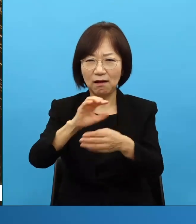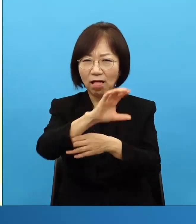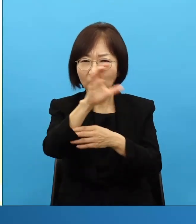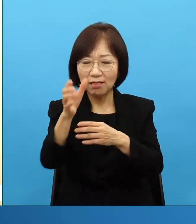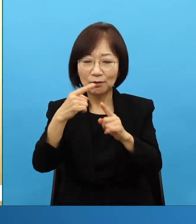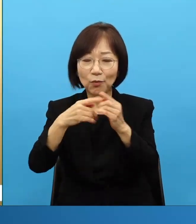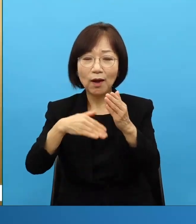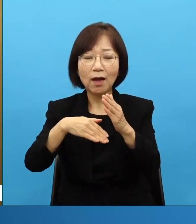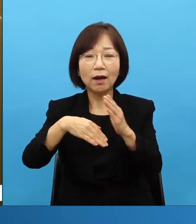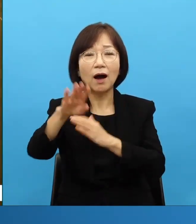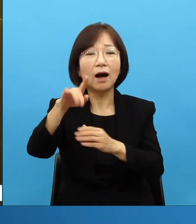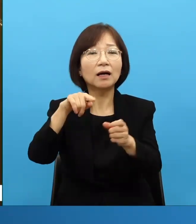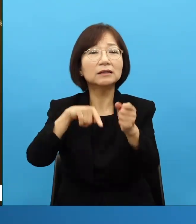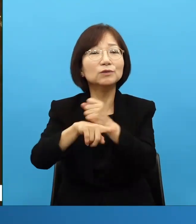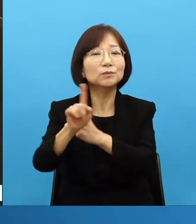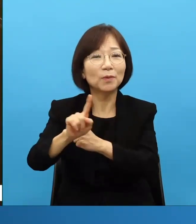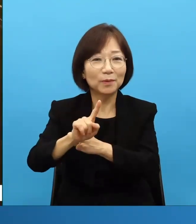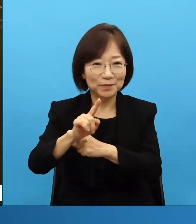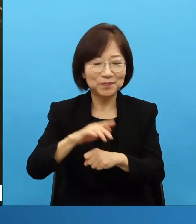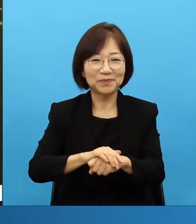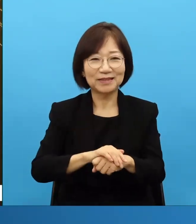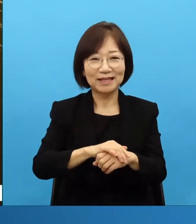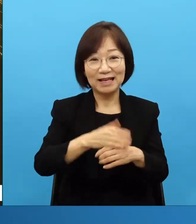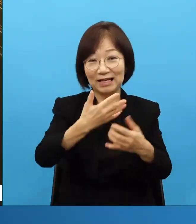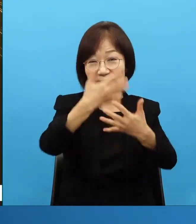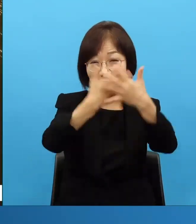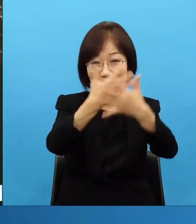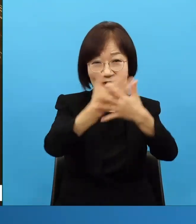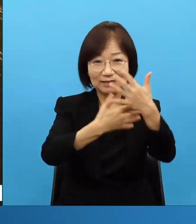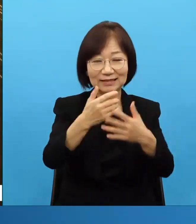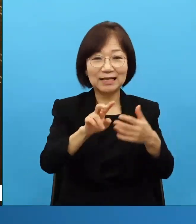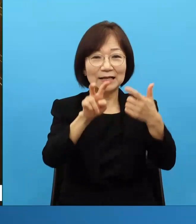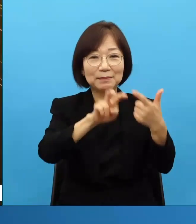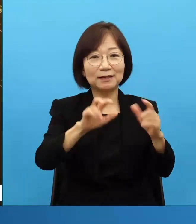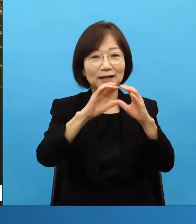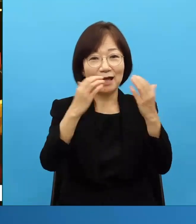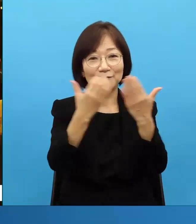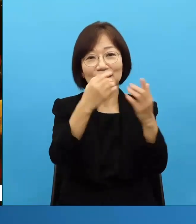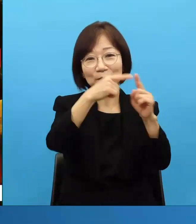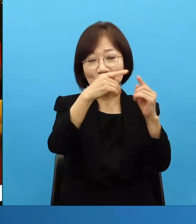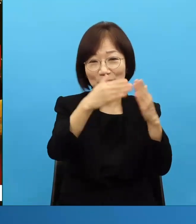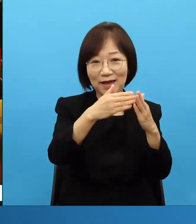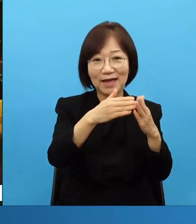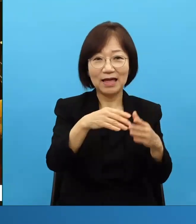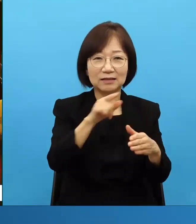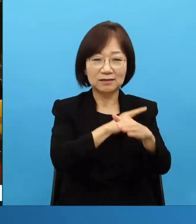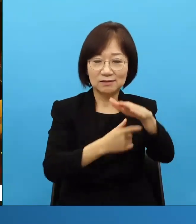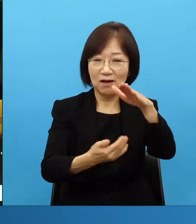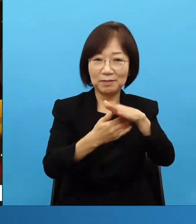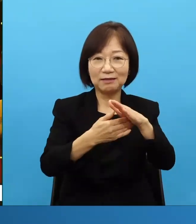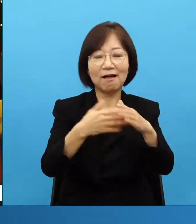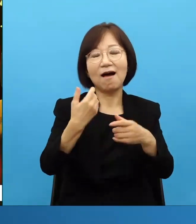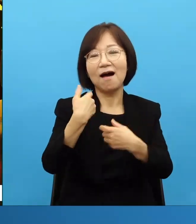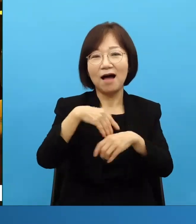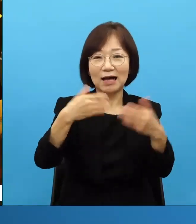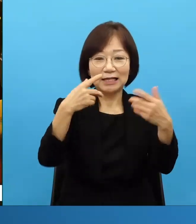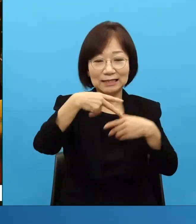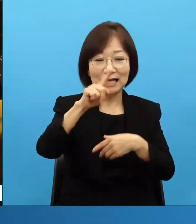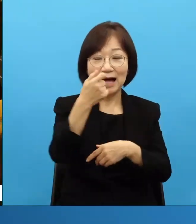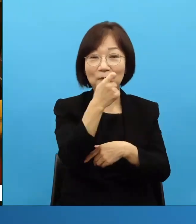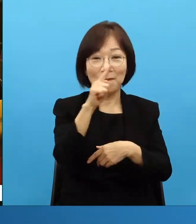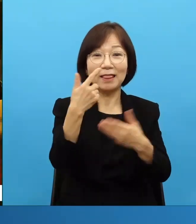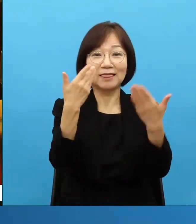이유, 영상 분야는 임마누엘 해운대 교회 이지민 랩넌트의 서밋 사관학교, 음악